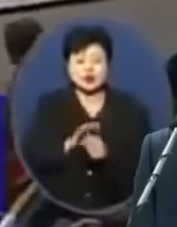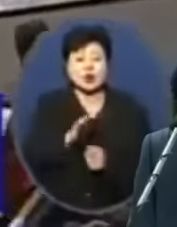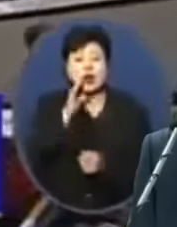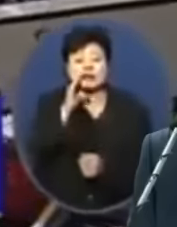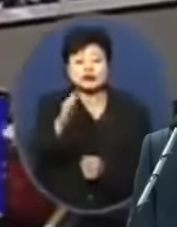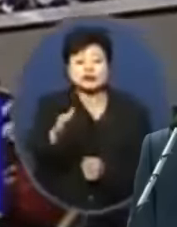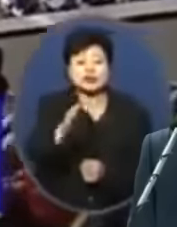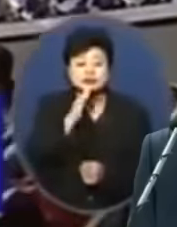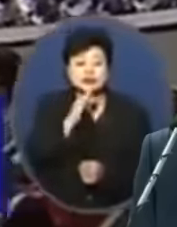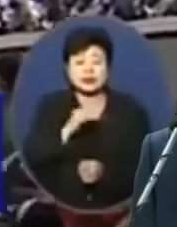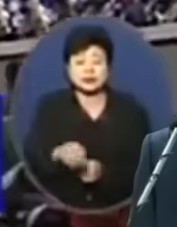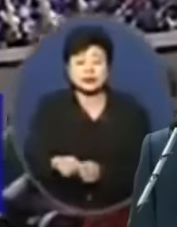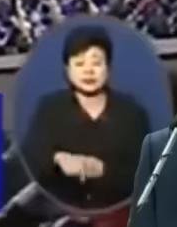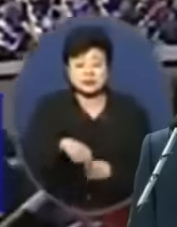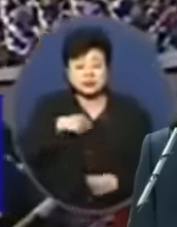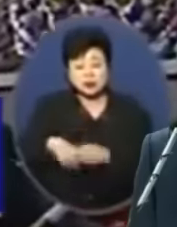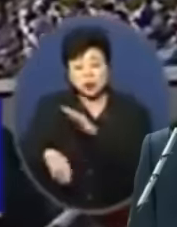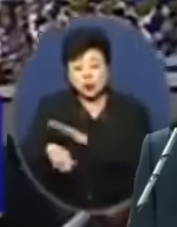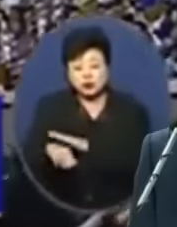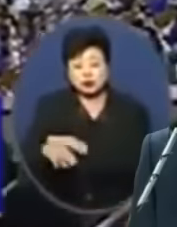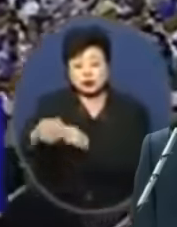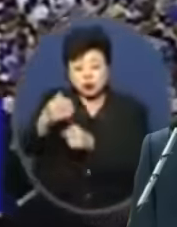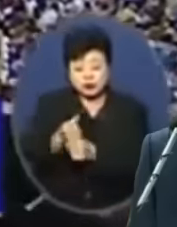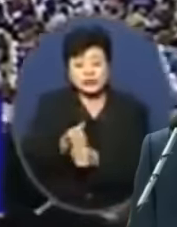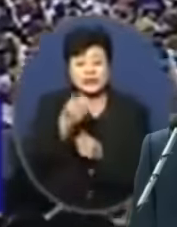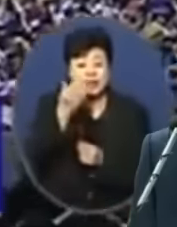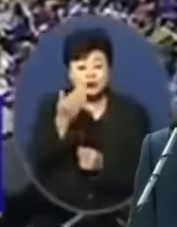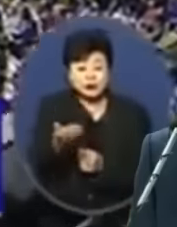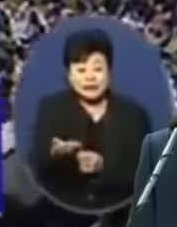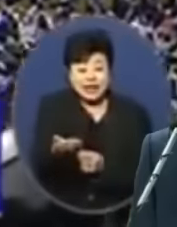도와주리라. 참으로 나의 의로운 오른손으로 너를 붙들리라.